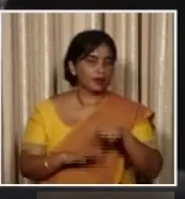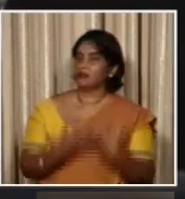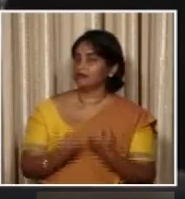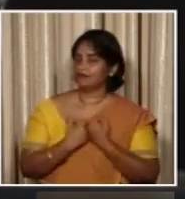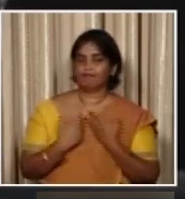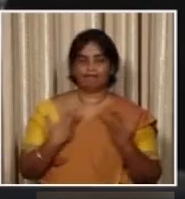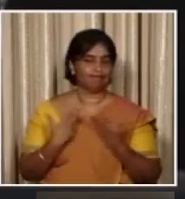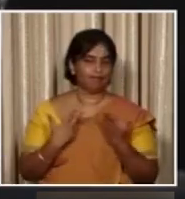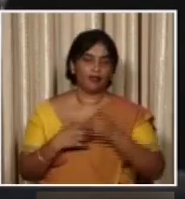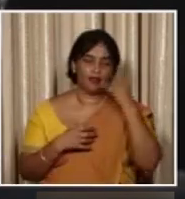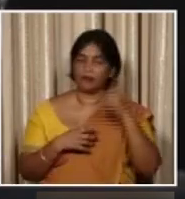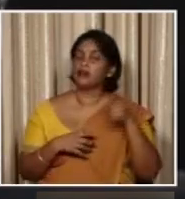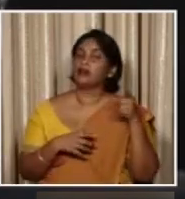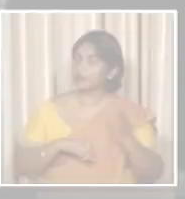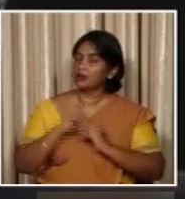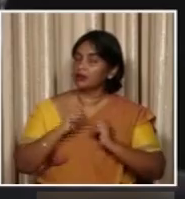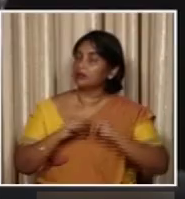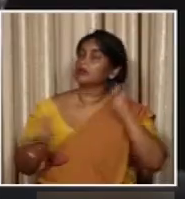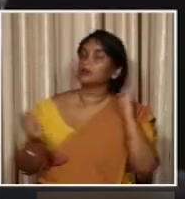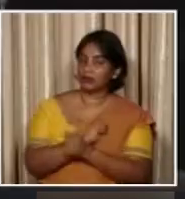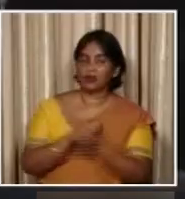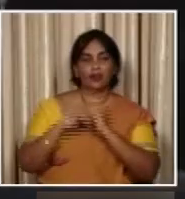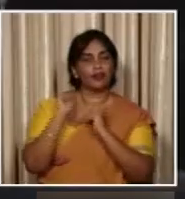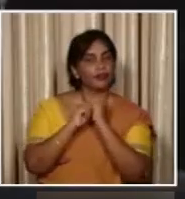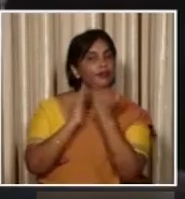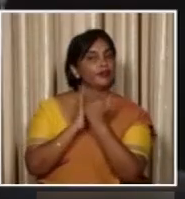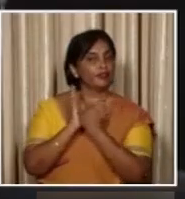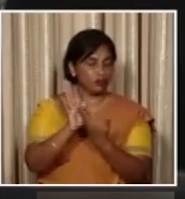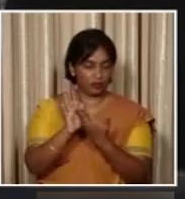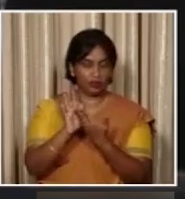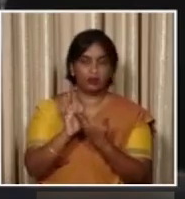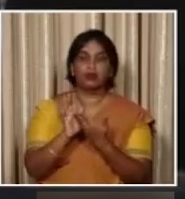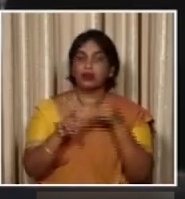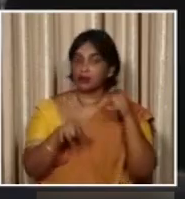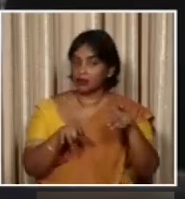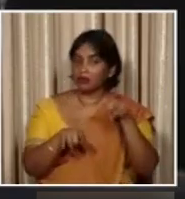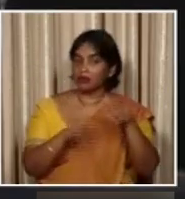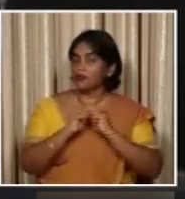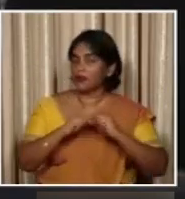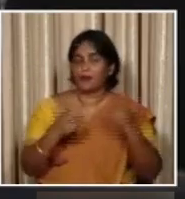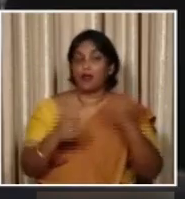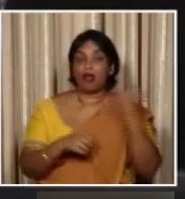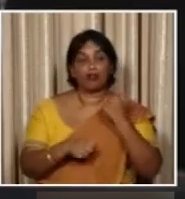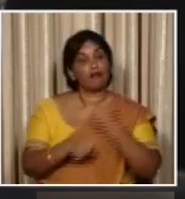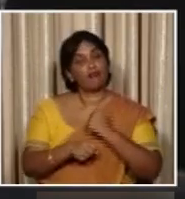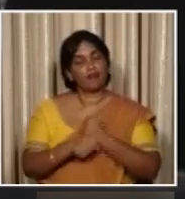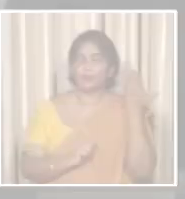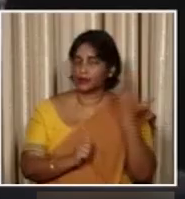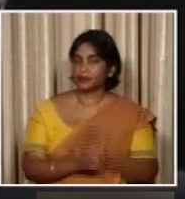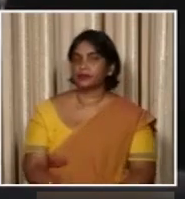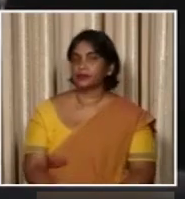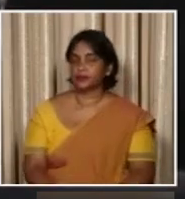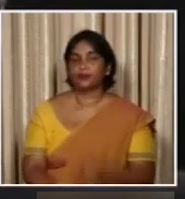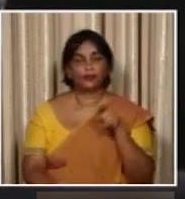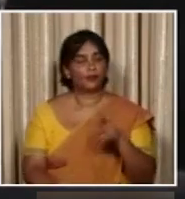බේරගන්න බෑ. ඒ නිසා ඔවුන් මේ ක්‍රමයට වෙනස් වැඩපිළිවෙලක් ඉදිරිපත් කරනවා. මේ අයට මේක කරන්න බෑ, අලුත් ආණ්ඩුවකට තමයි කරන්න පුළුවන් කියලා.